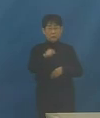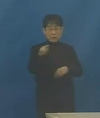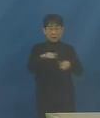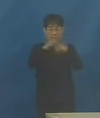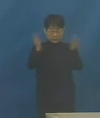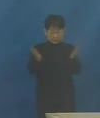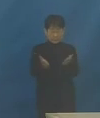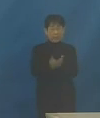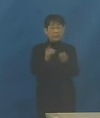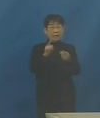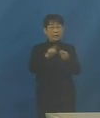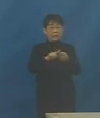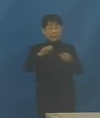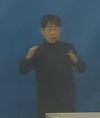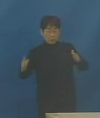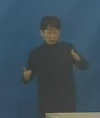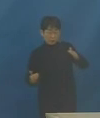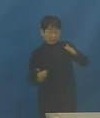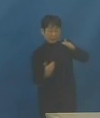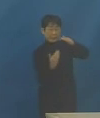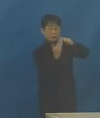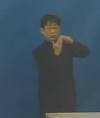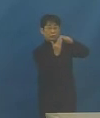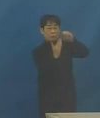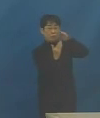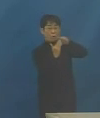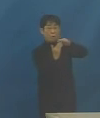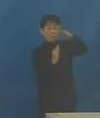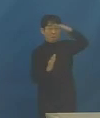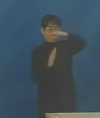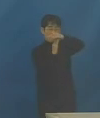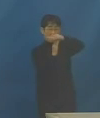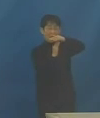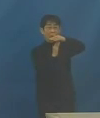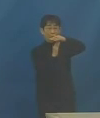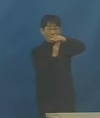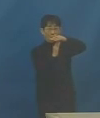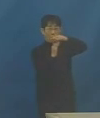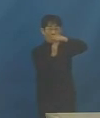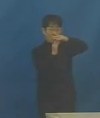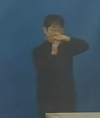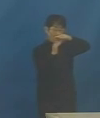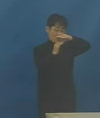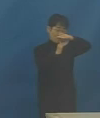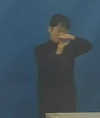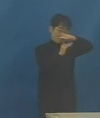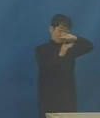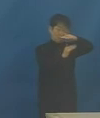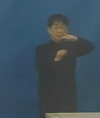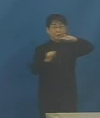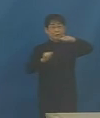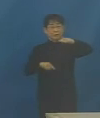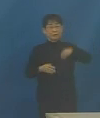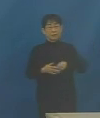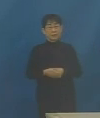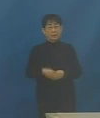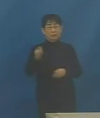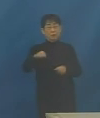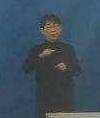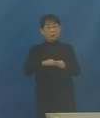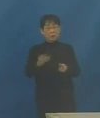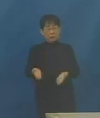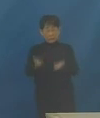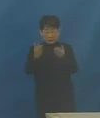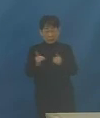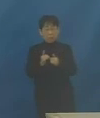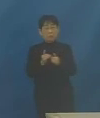としてのこのピークカットをするとこれをあの考えたいということですねどうしてもそれでもあの継承者が